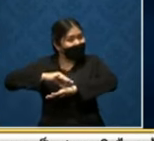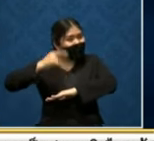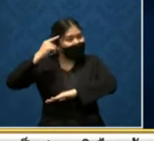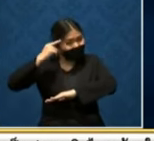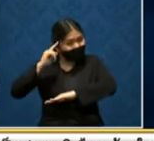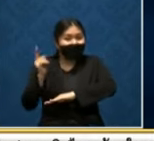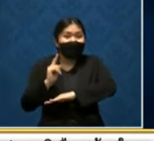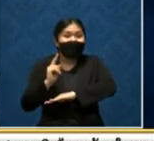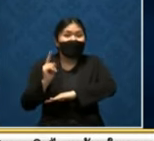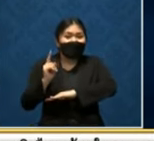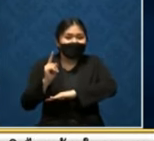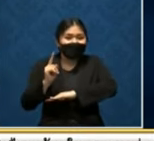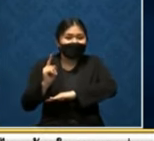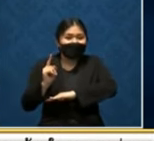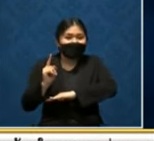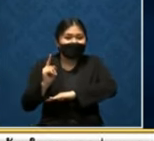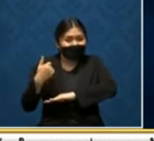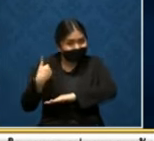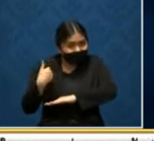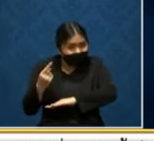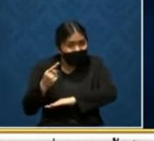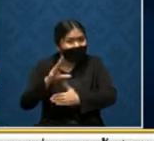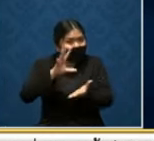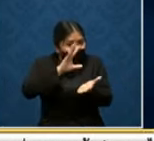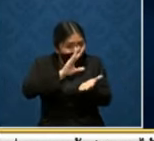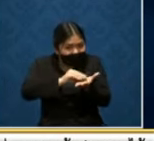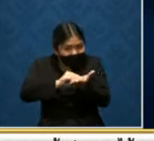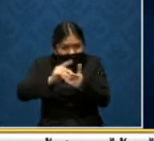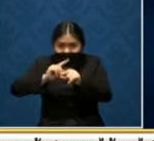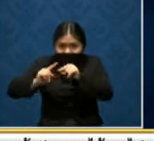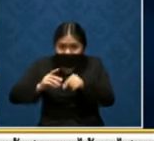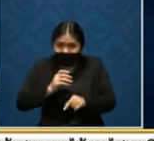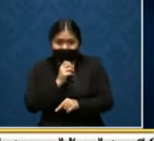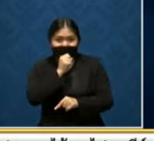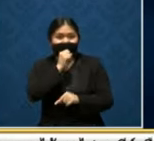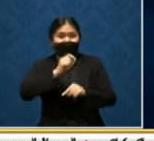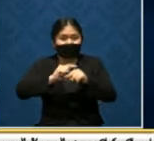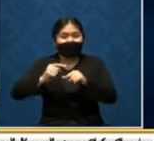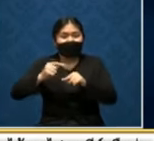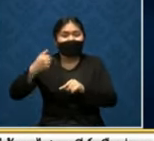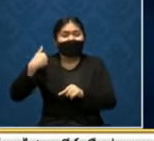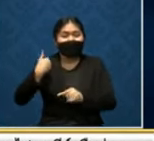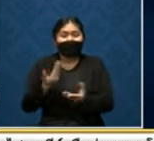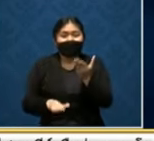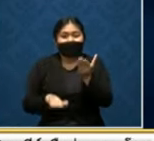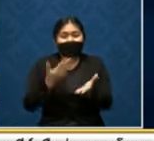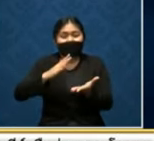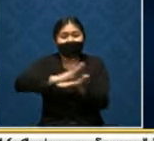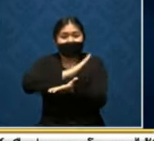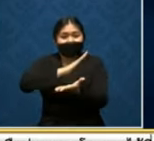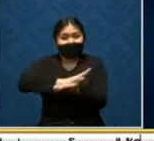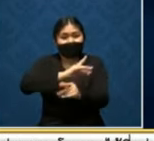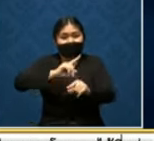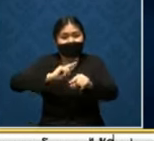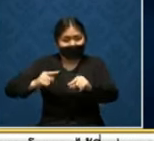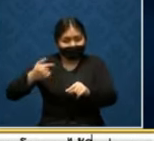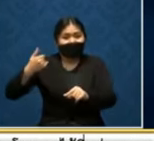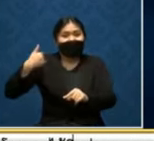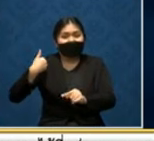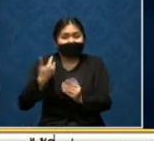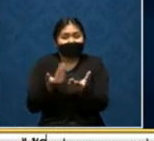ที่จะมีข้อมูลเชิงลึกเชิงรับเหลือเกินเพราะว่าไม่ว่าจะเป็นเอกสารอะไรก็แล้วแต่